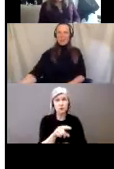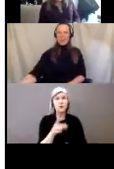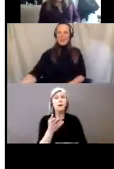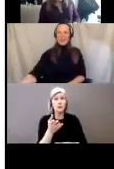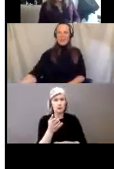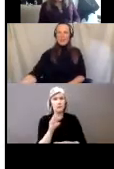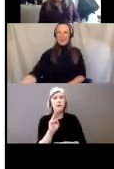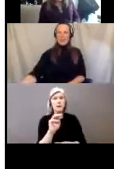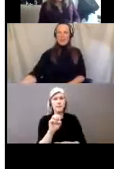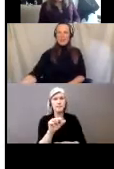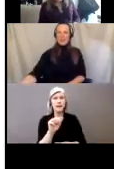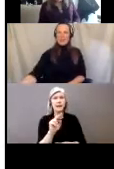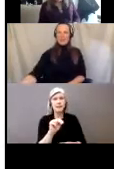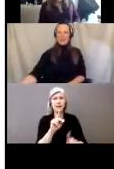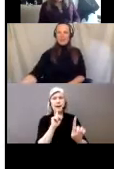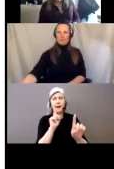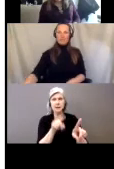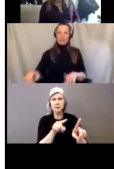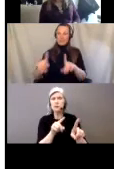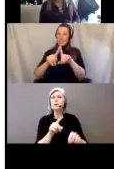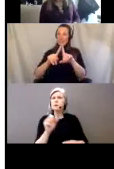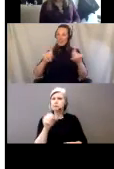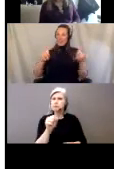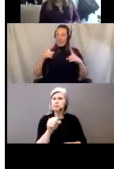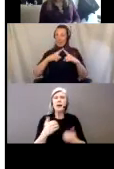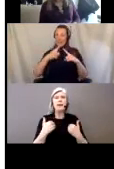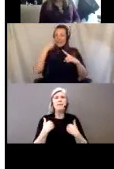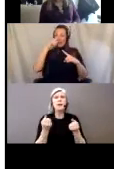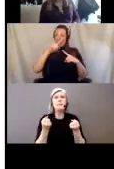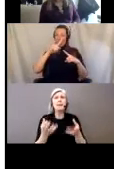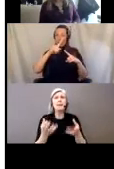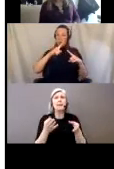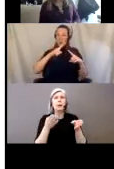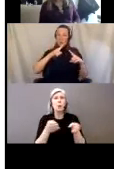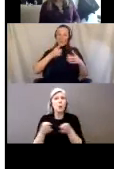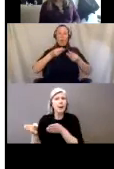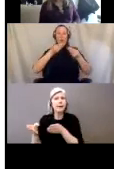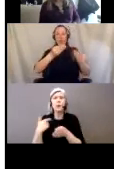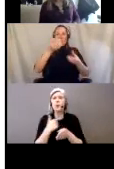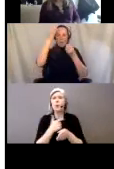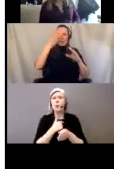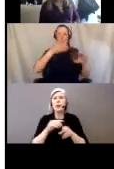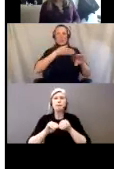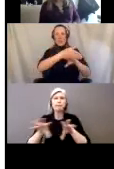a number of ways that we're reaching out. Il y a plusieurs façons de